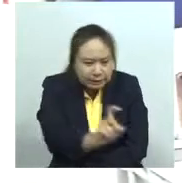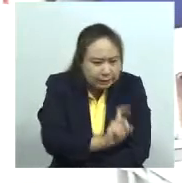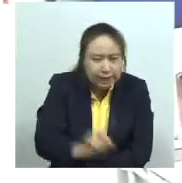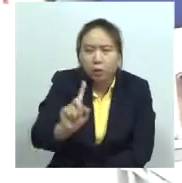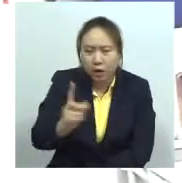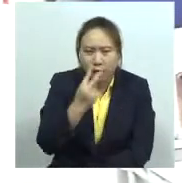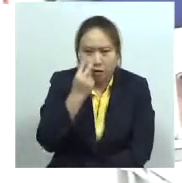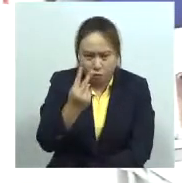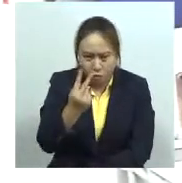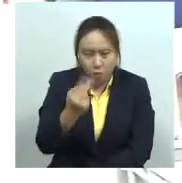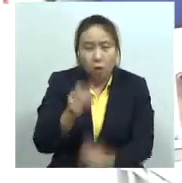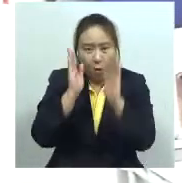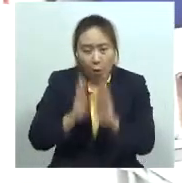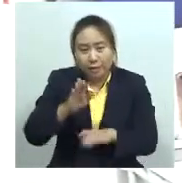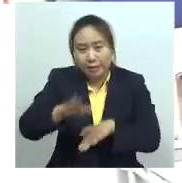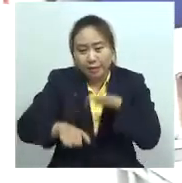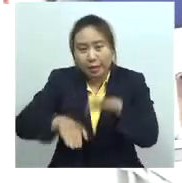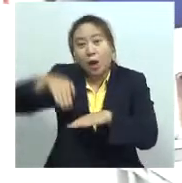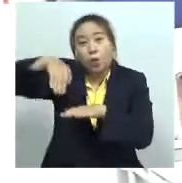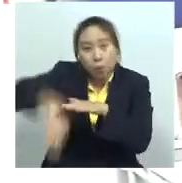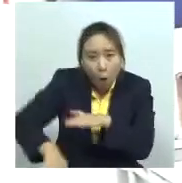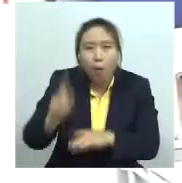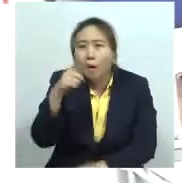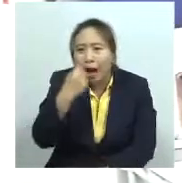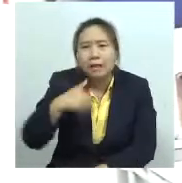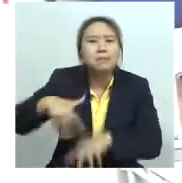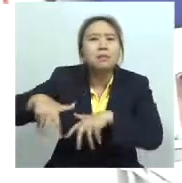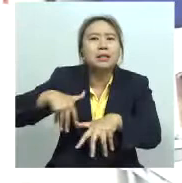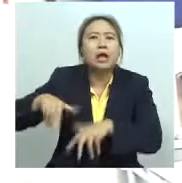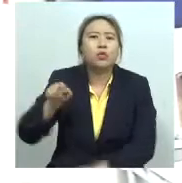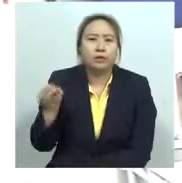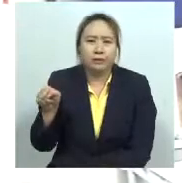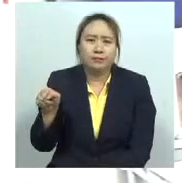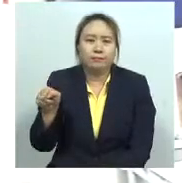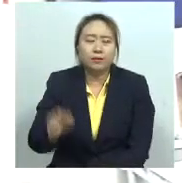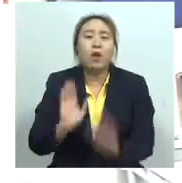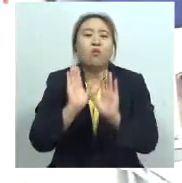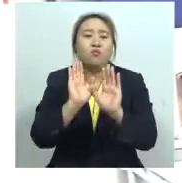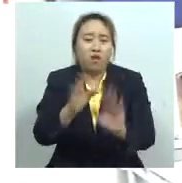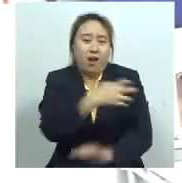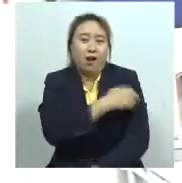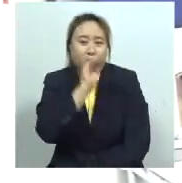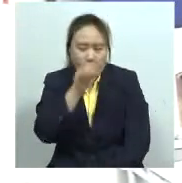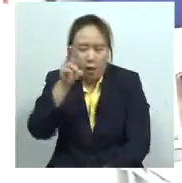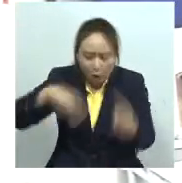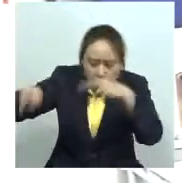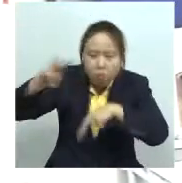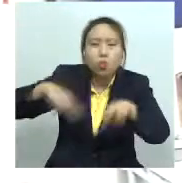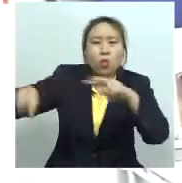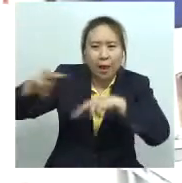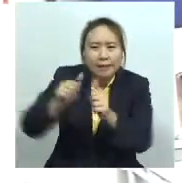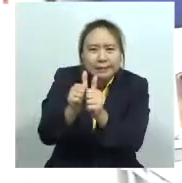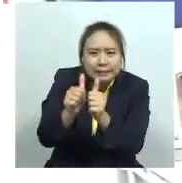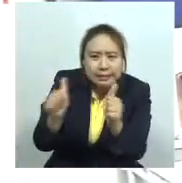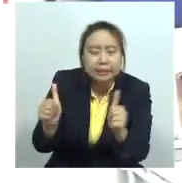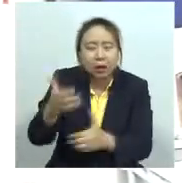ที่ตกไม่ใช่กทม.เนาะมันเป็นประชาชนที่เดินตกท่อว่าฝากให้กทม.ดูแลดีกว่านี้นิดนึงให้ความสน